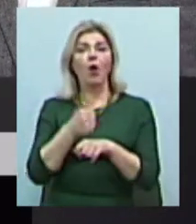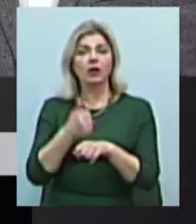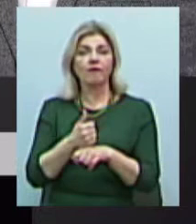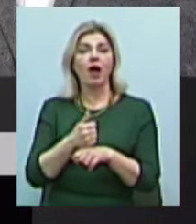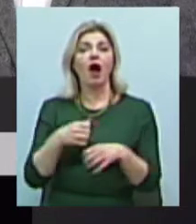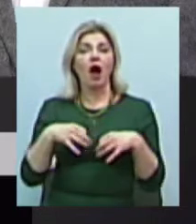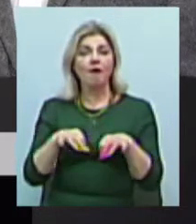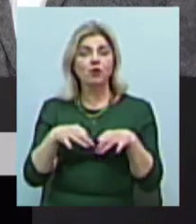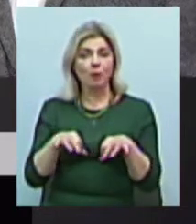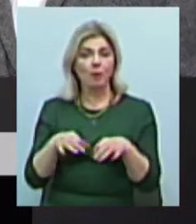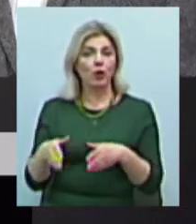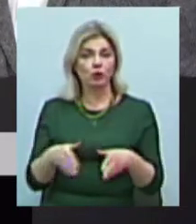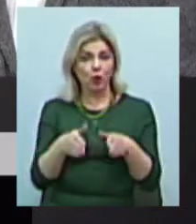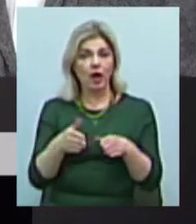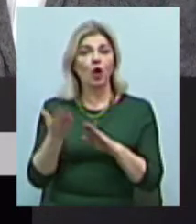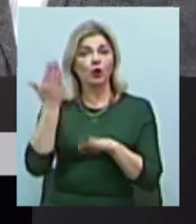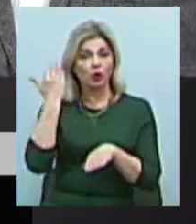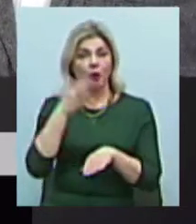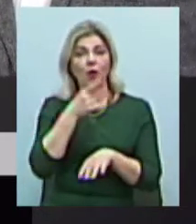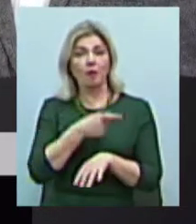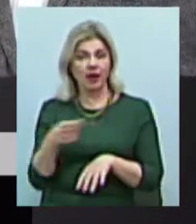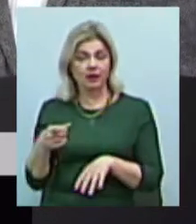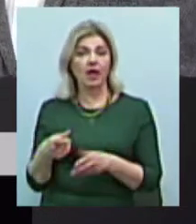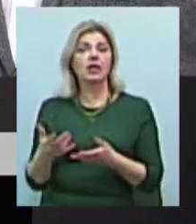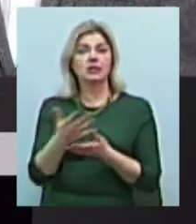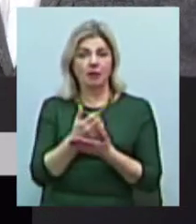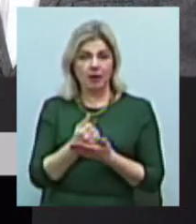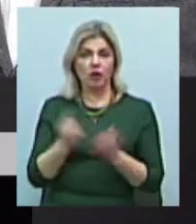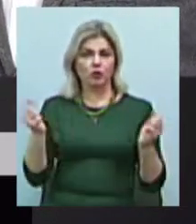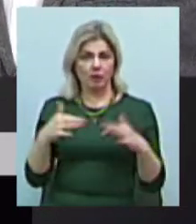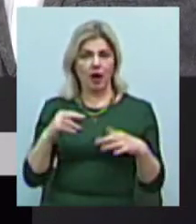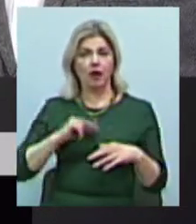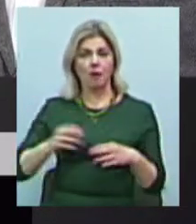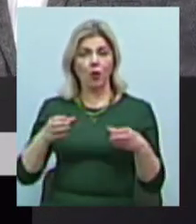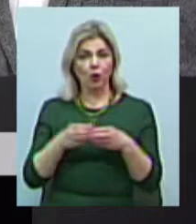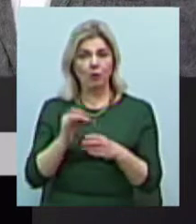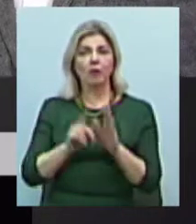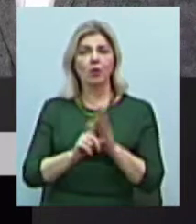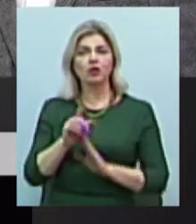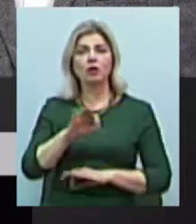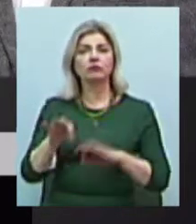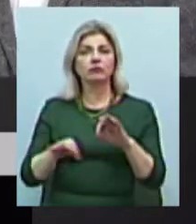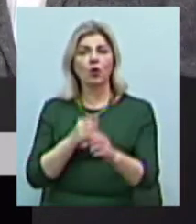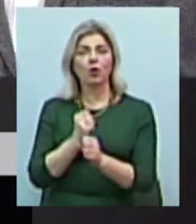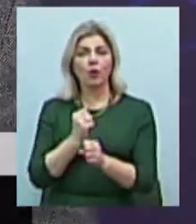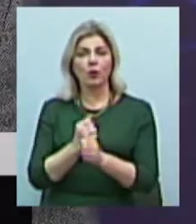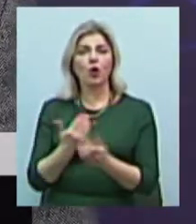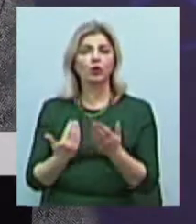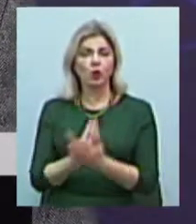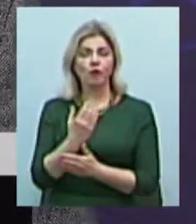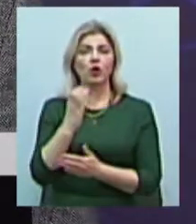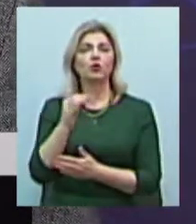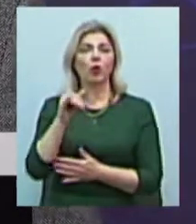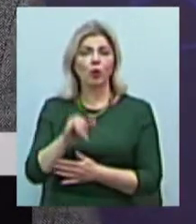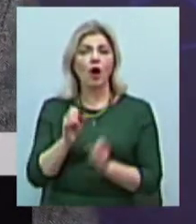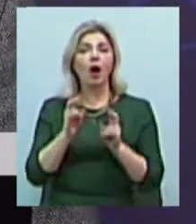доріг, з того моменту зібрав робочу групу і почалася розробка нових ДСТУ, нових СОУ,